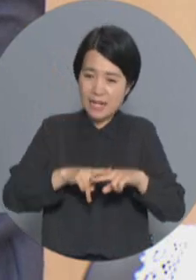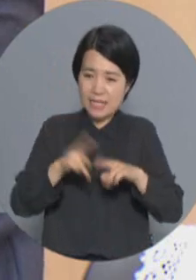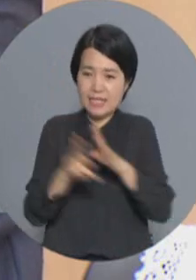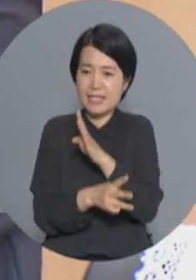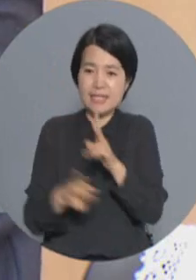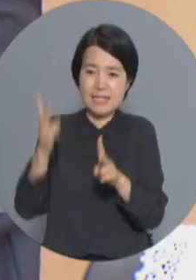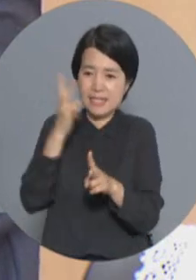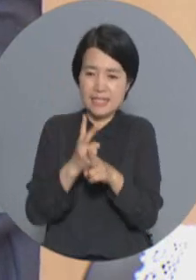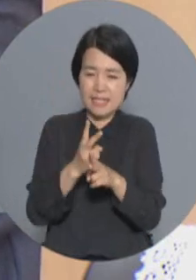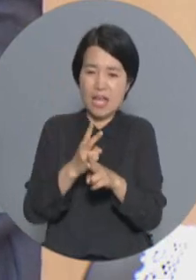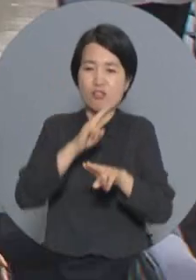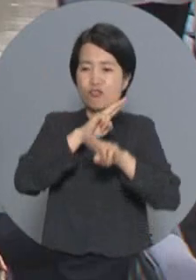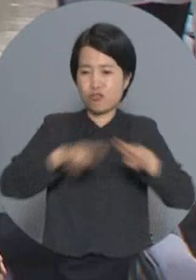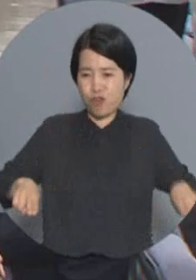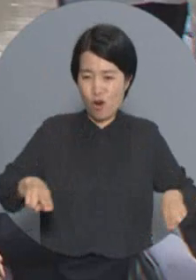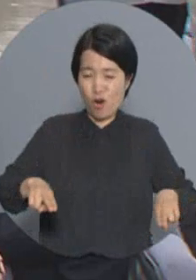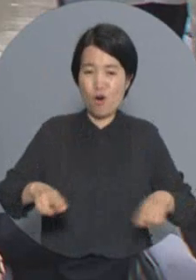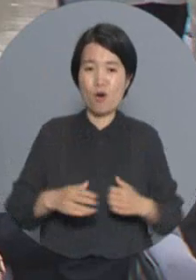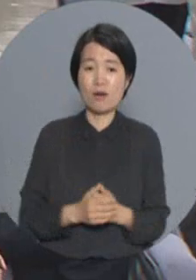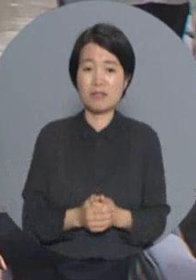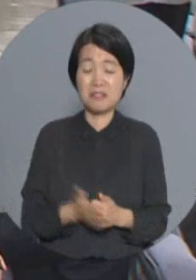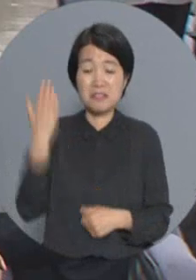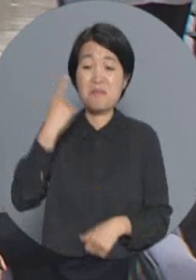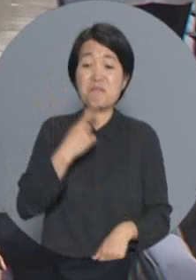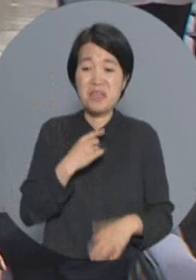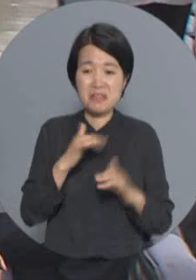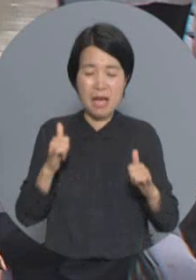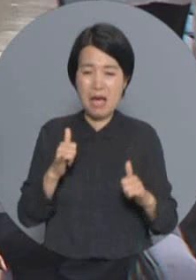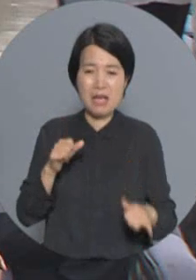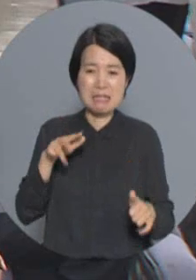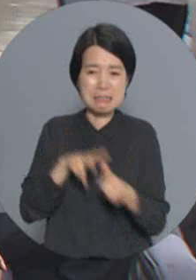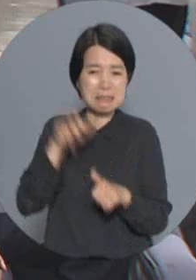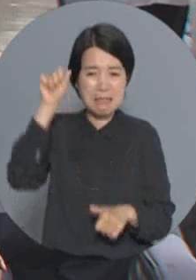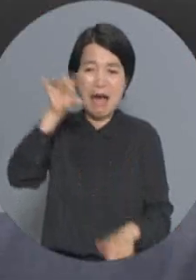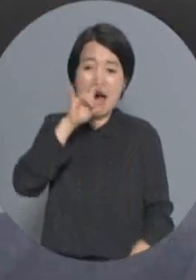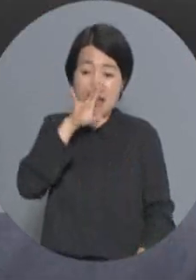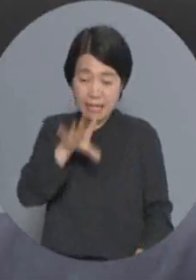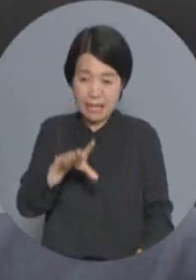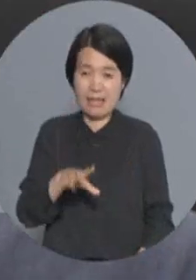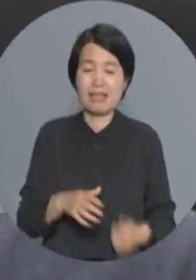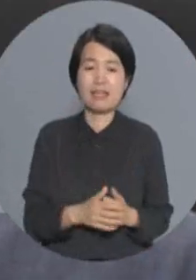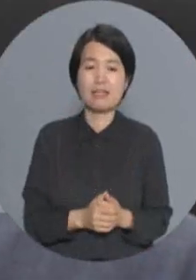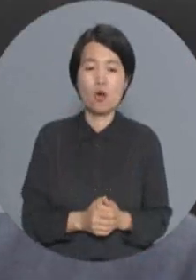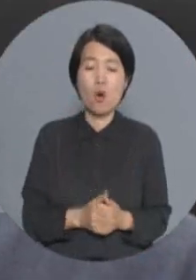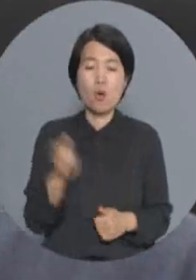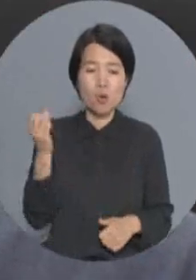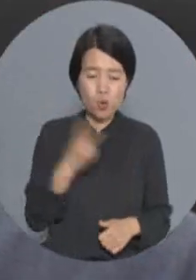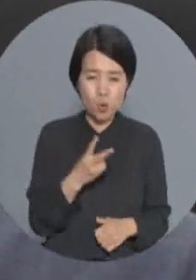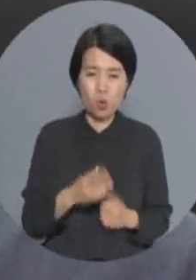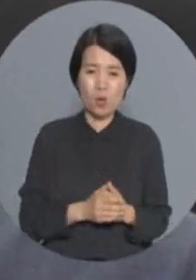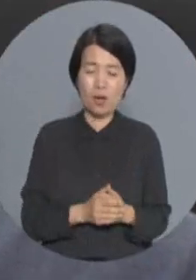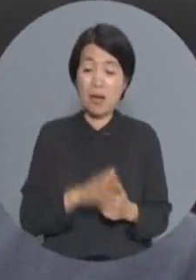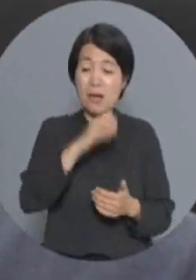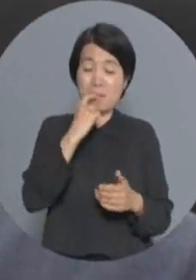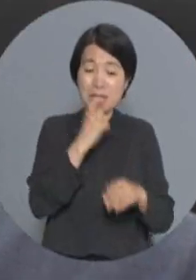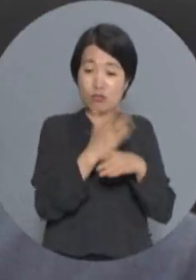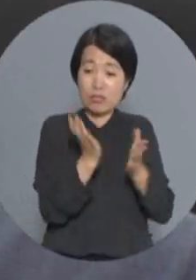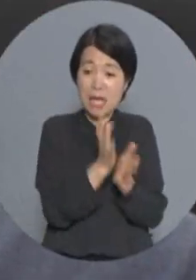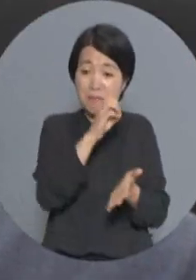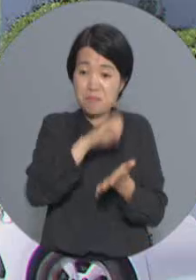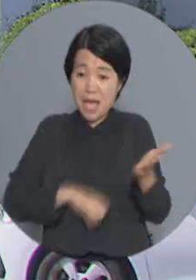무산된 가운데 과거 민주당을 탈당한 시의원들의 복당 여부도 선거 판세에 영향을 미칠 전망입니다